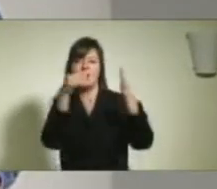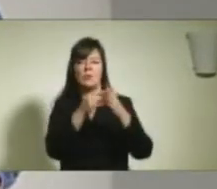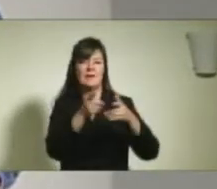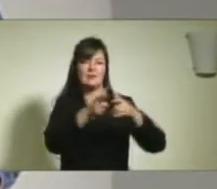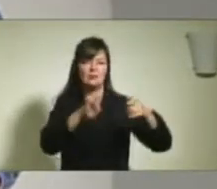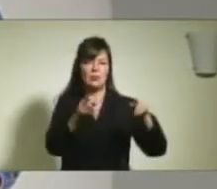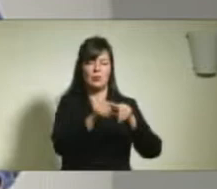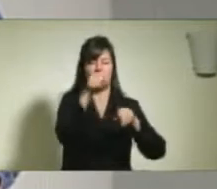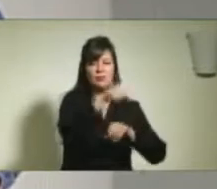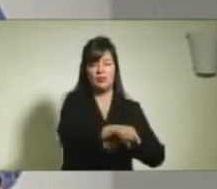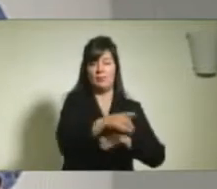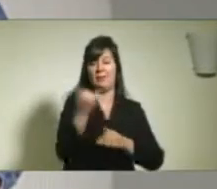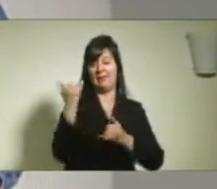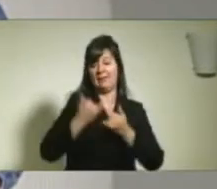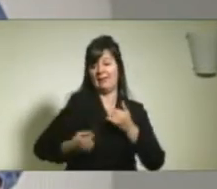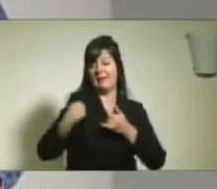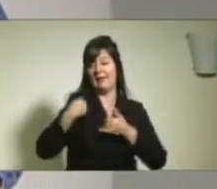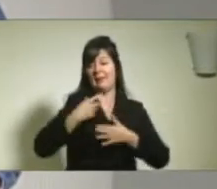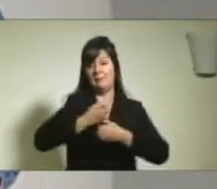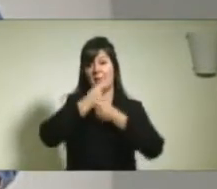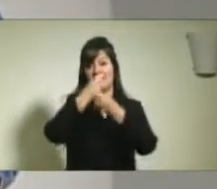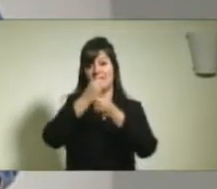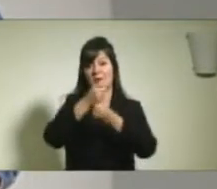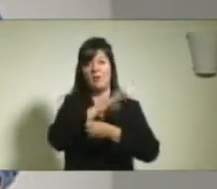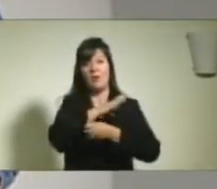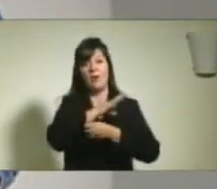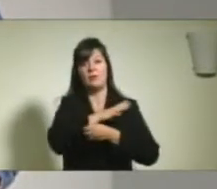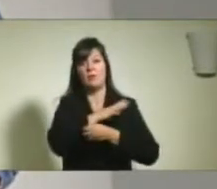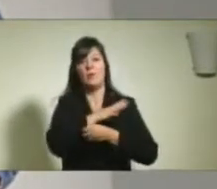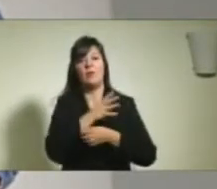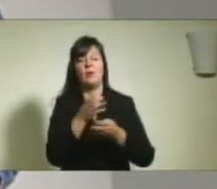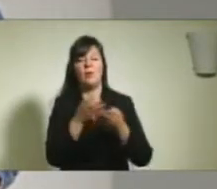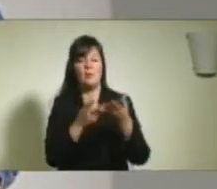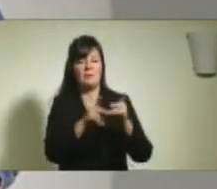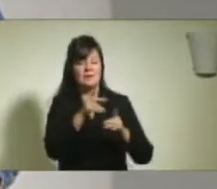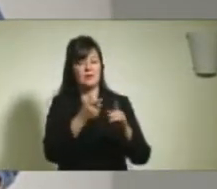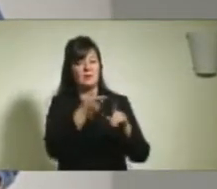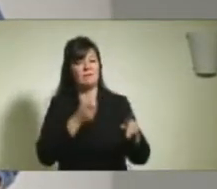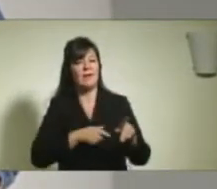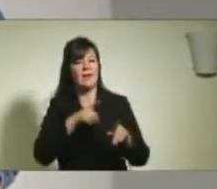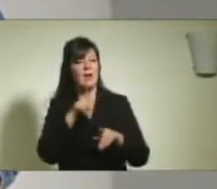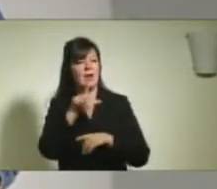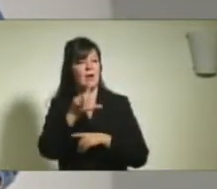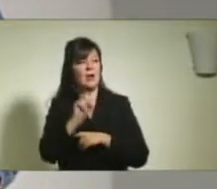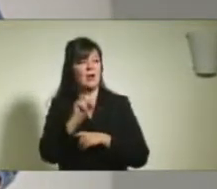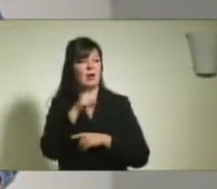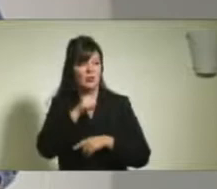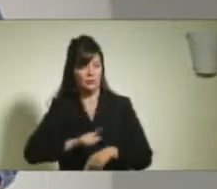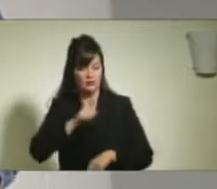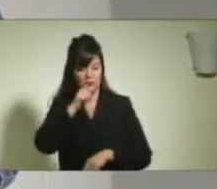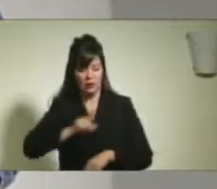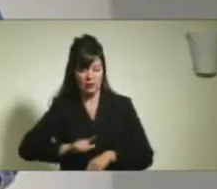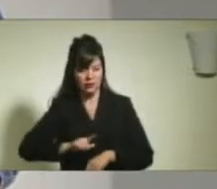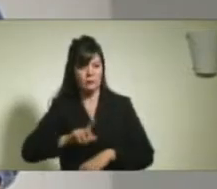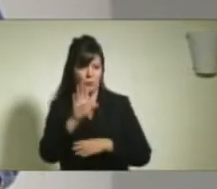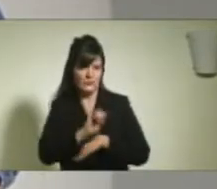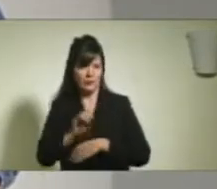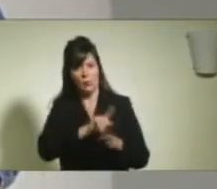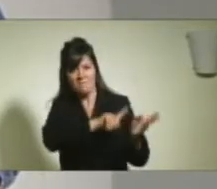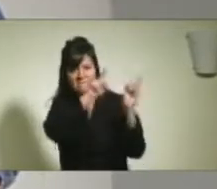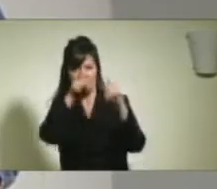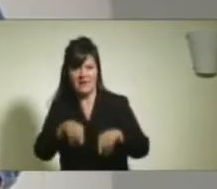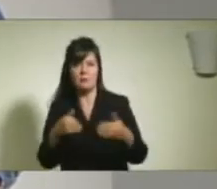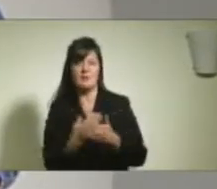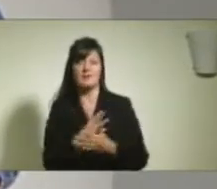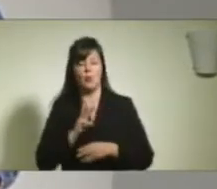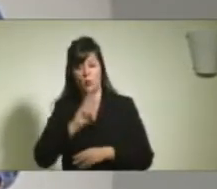notre dernière manif, nous avons invité des gens de London parce que à Windsor-Essex, nous savons très